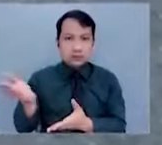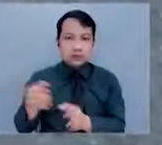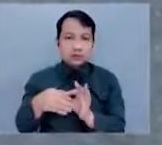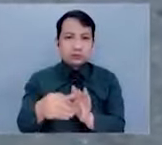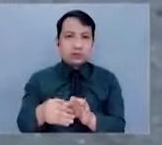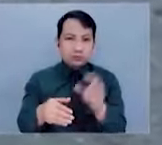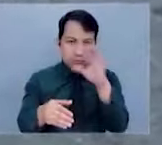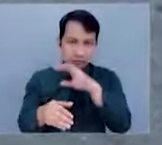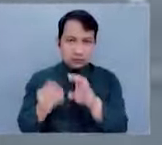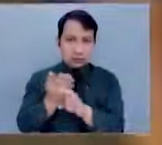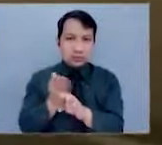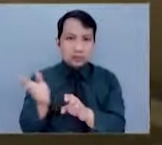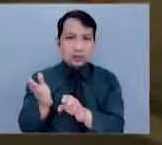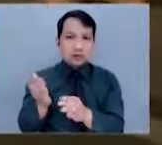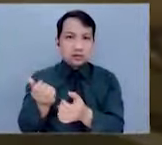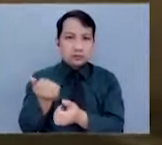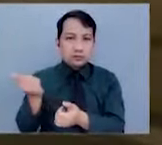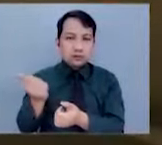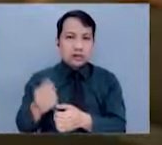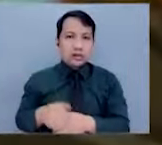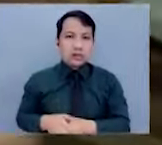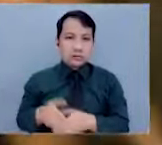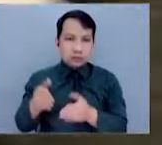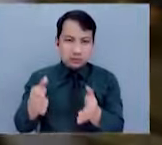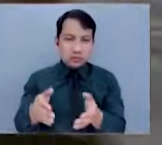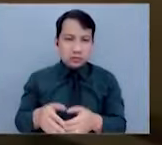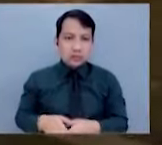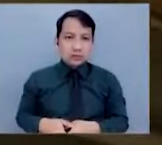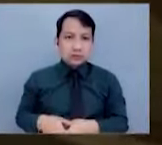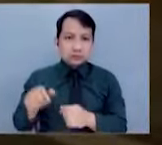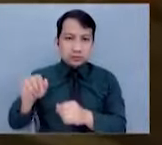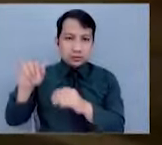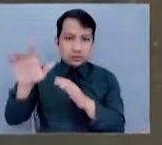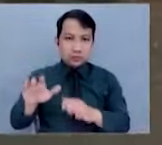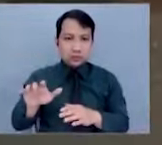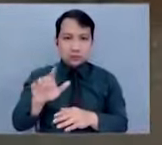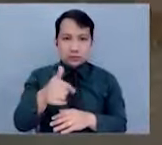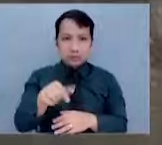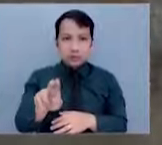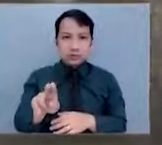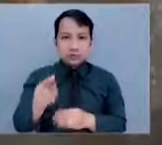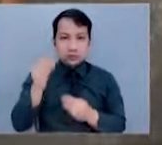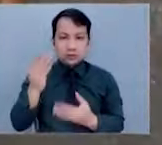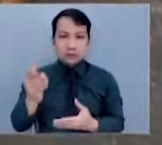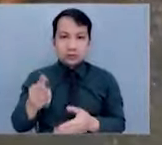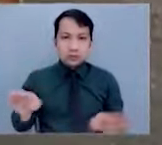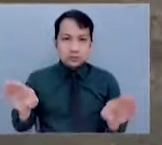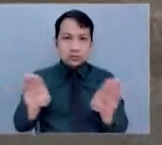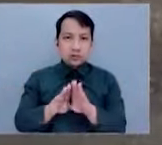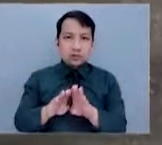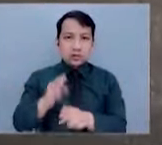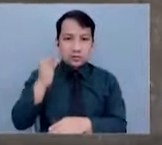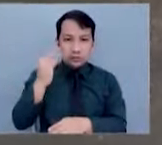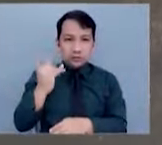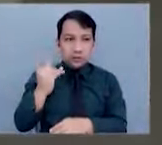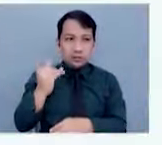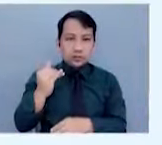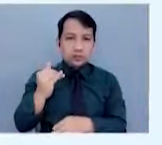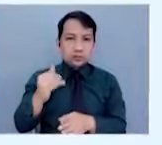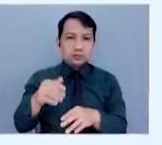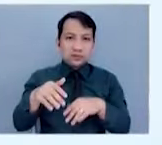ng alternatibong ruta. Ang Antipolo LGU may ipapatupad ding closures para naman sa alay-lakad ngayong